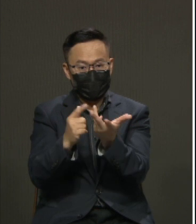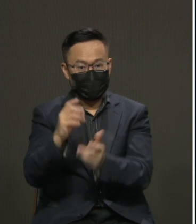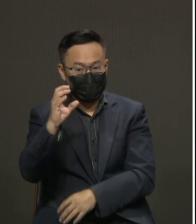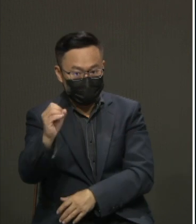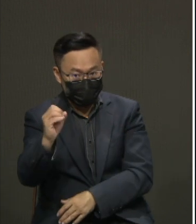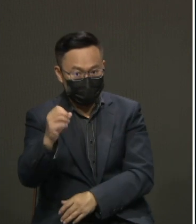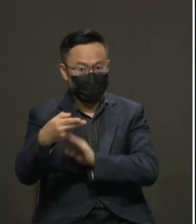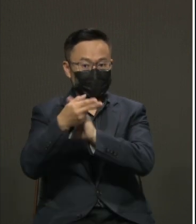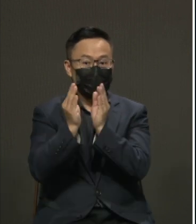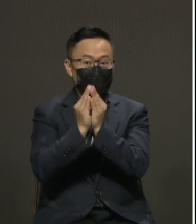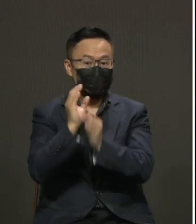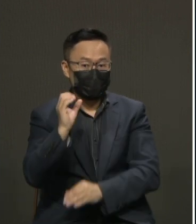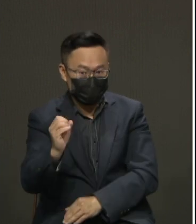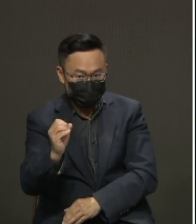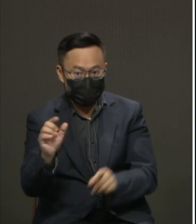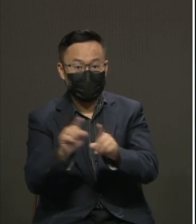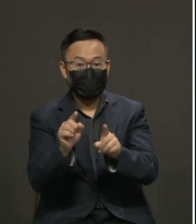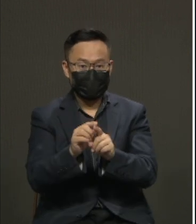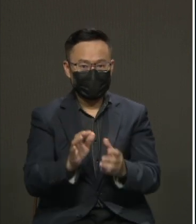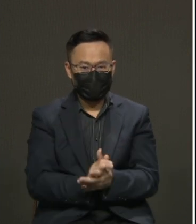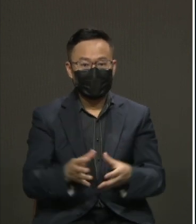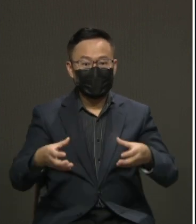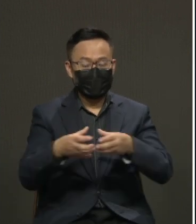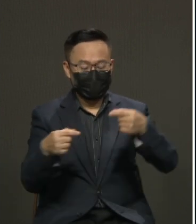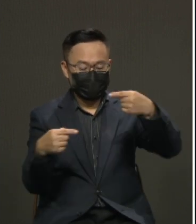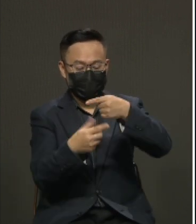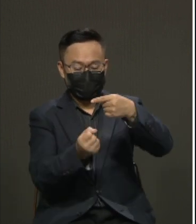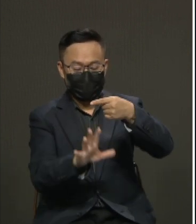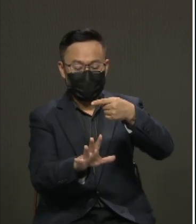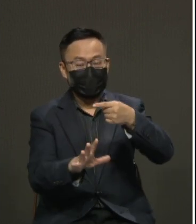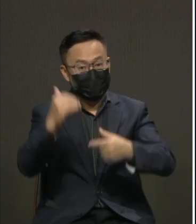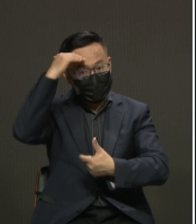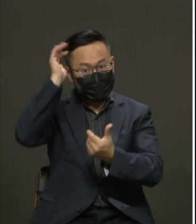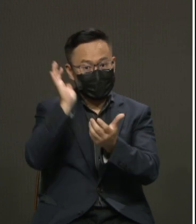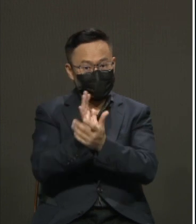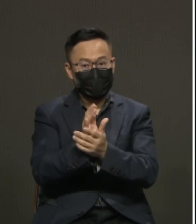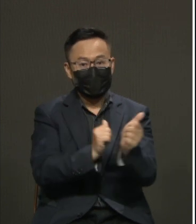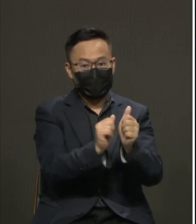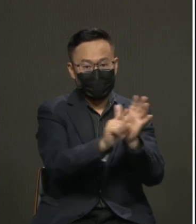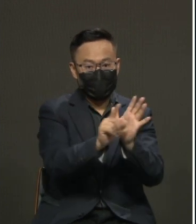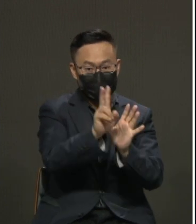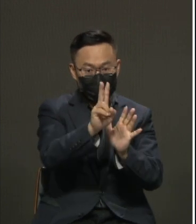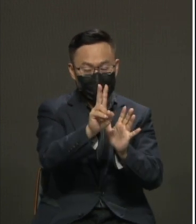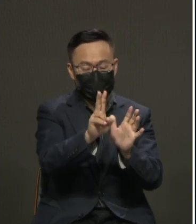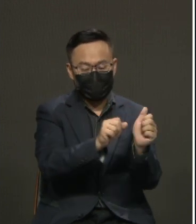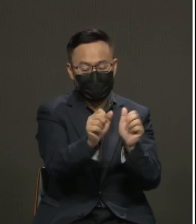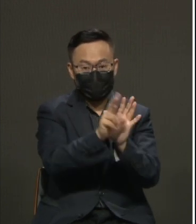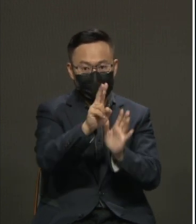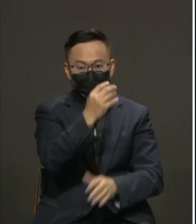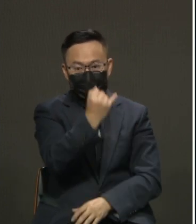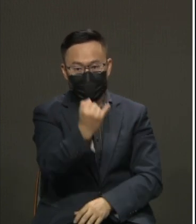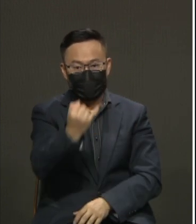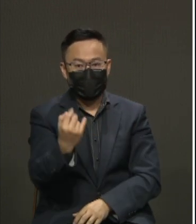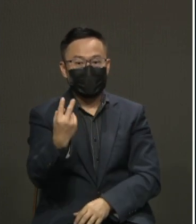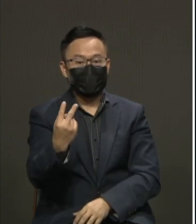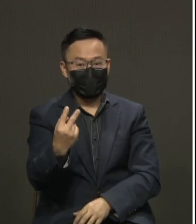ทีมเนี่ยยังไม่มีแต้มเลยนะคะที่15 16เนี่ยแต่อย่างโพลิสเทโรเนี่ยตอนนี้แข่งไป2นัดแล้วก็แพ้ไปแล้วทั้ง2